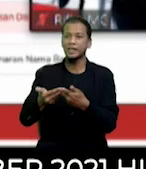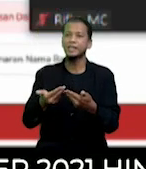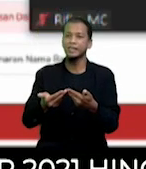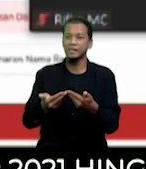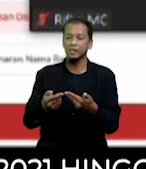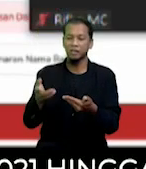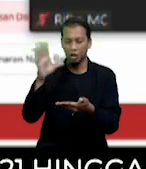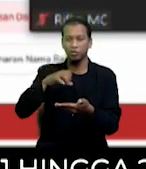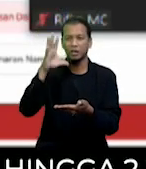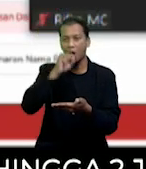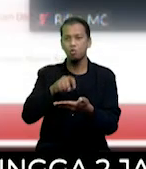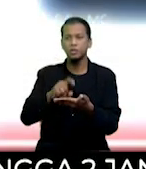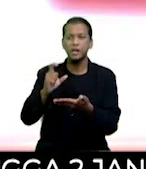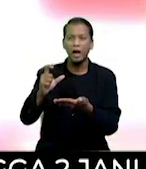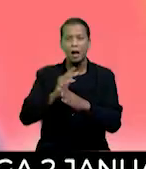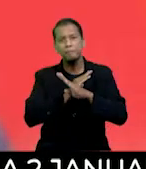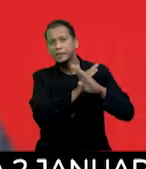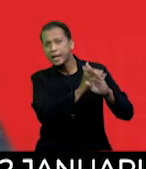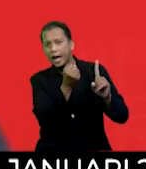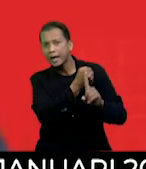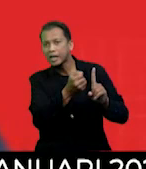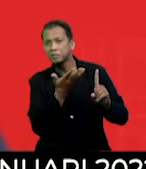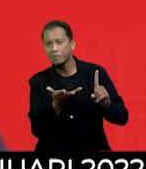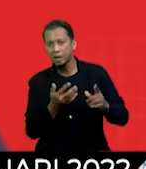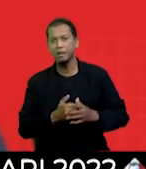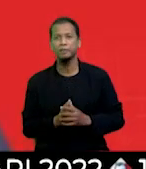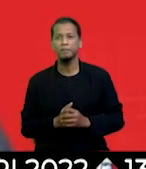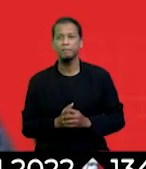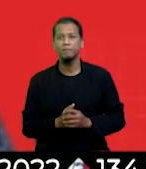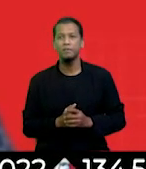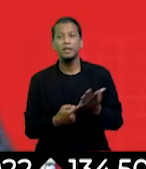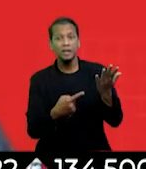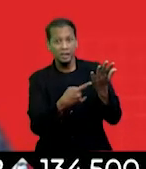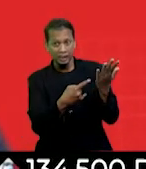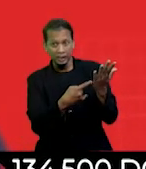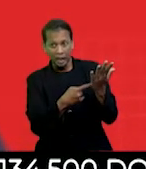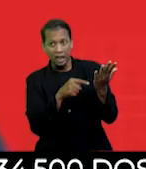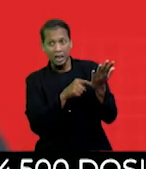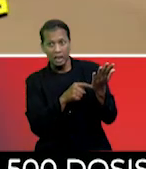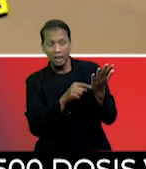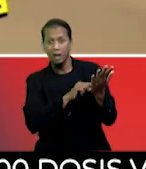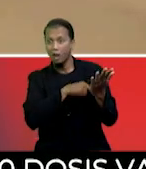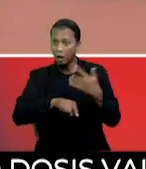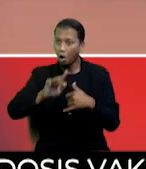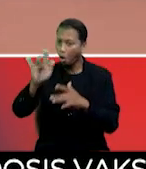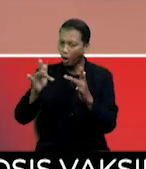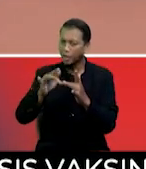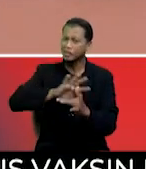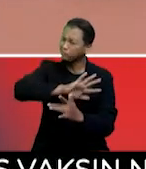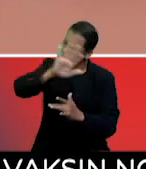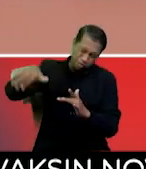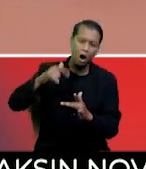dalam menciptakan kualitas belajar lebih baik. Literasi digital tentunya menjadi salah satu kunci perlindungan anak saat ini.